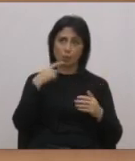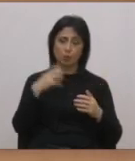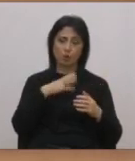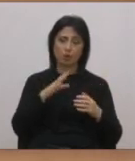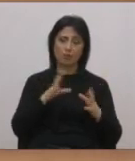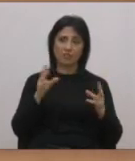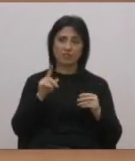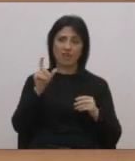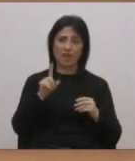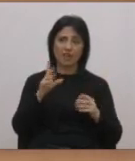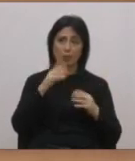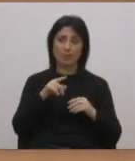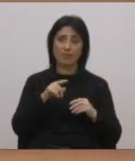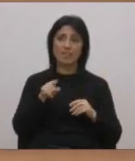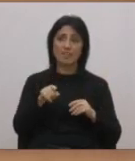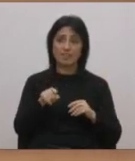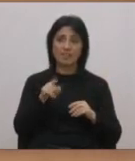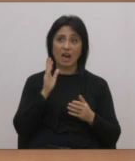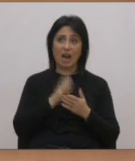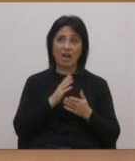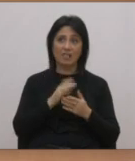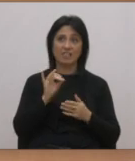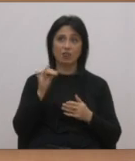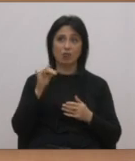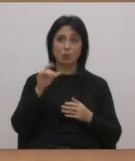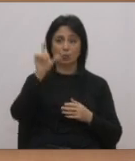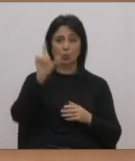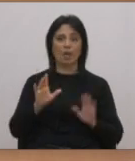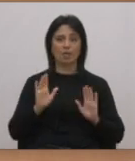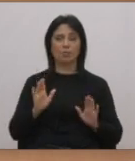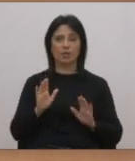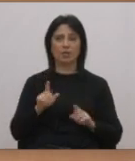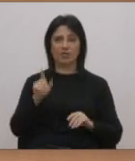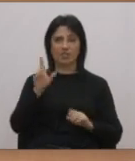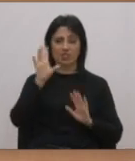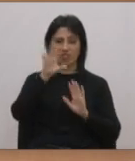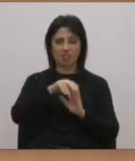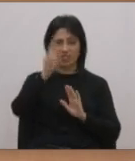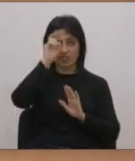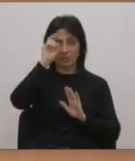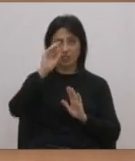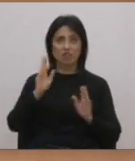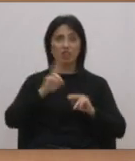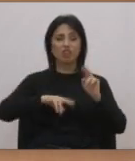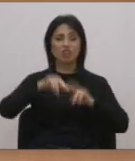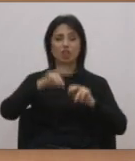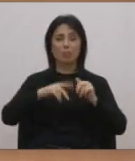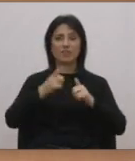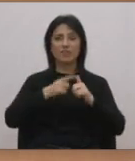უშიშროებაში საერთოდ იმ კაცმა რა მოახერხა. Ის არის ისტორიული ფიგურა. Ის შევა სახელმწიფო შენების